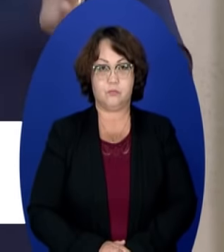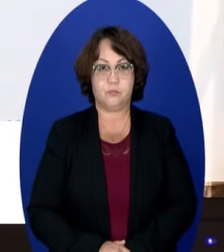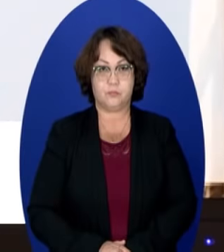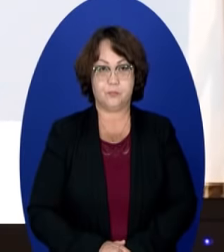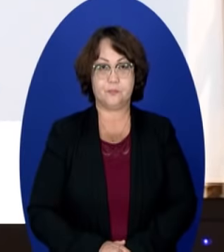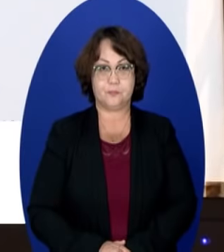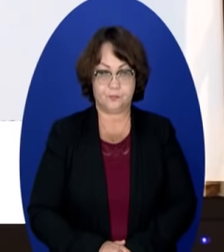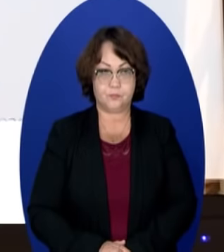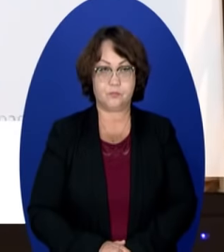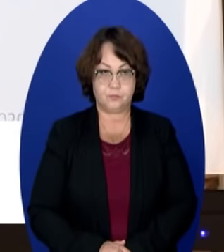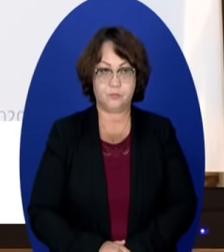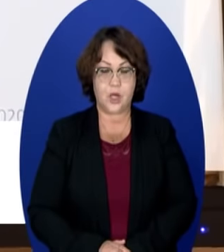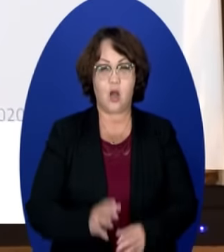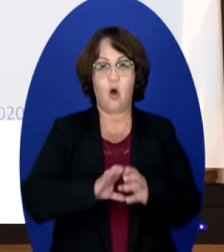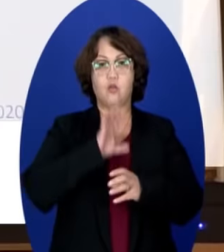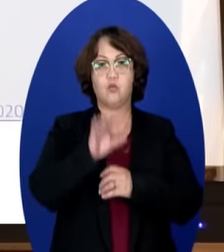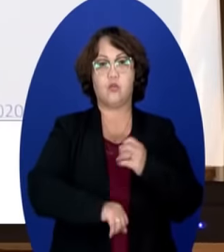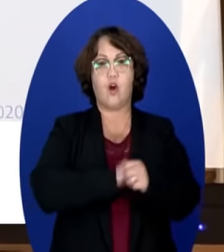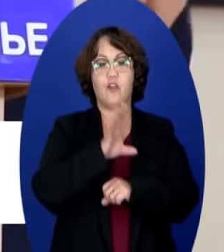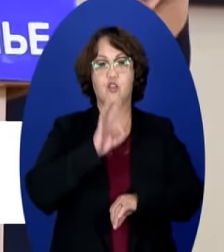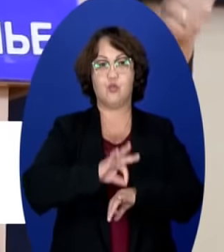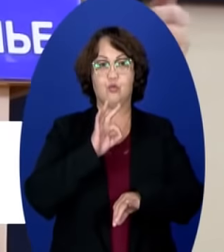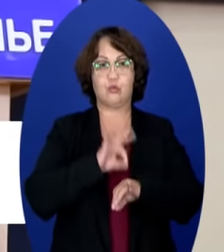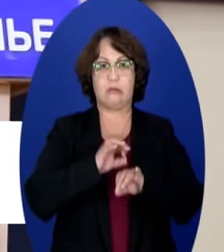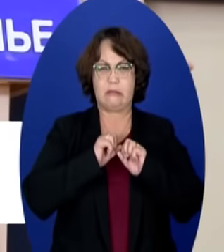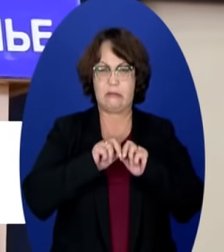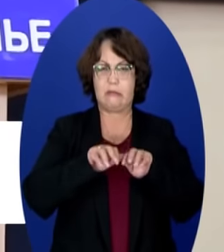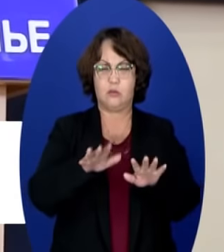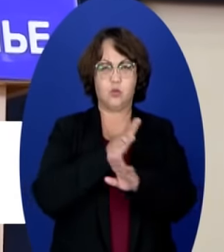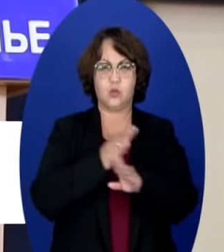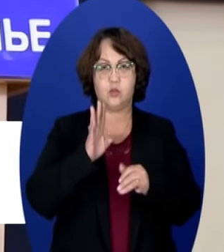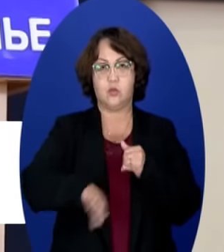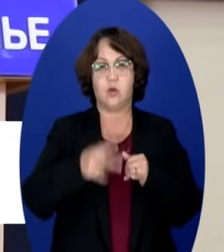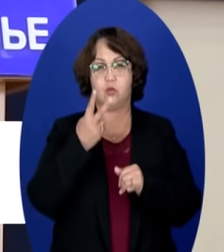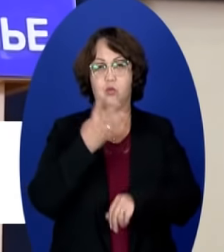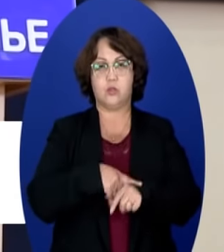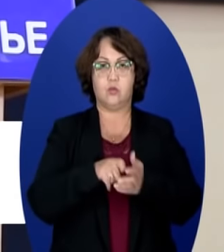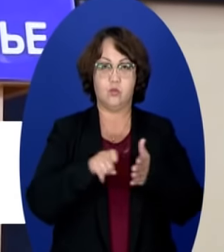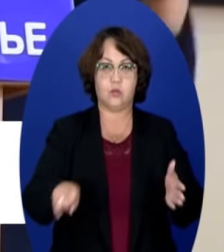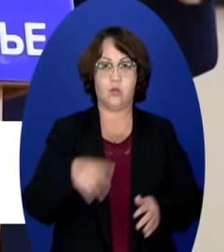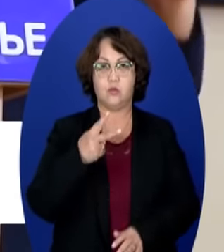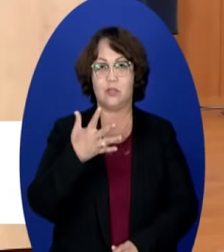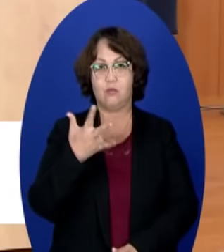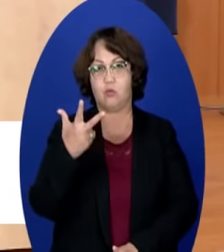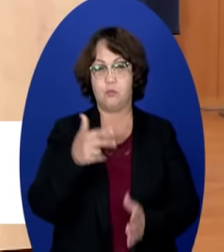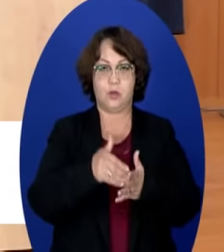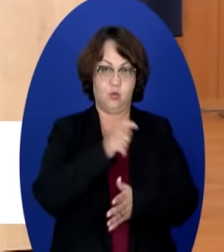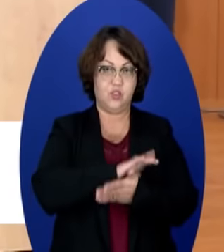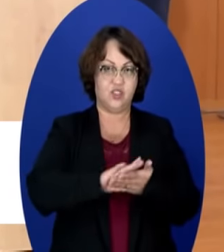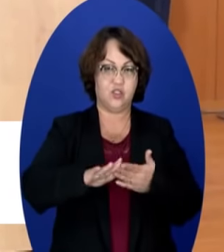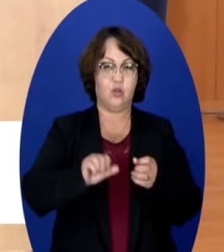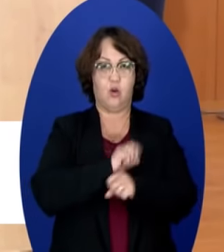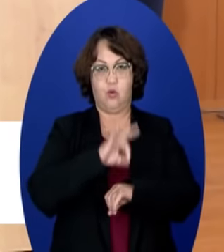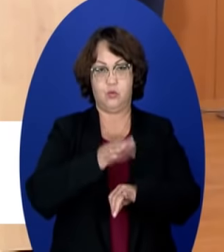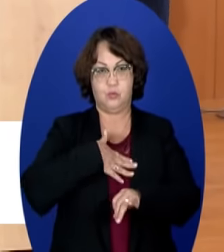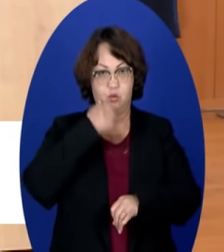зөвлөмж. За олон улсад COVID-19-ийн тархалт буурахгүй байна. Сүүлийн 24 цагийн хугацаанд 253 мянган хүн шинээр халдварч